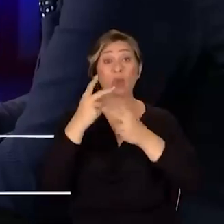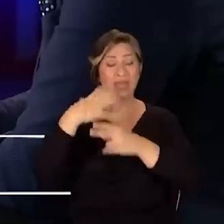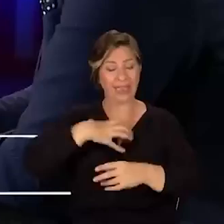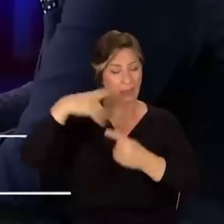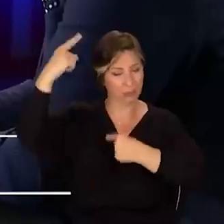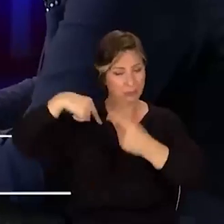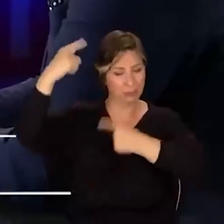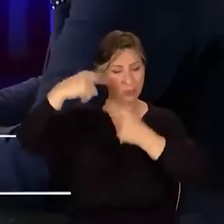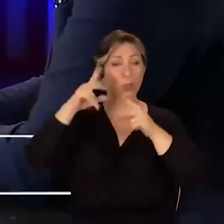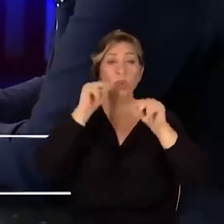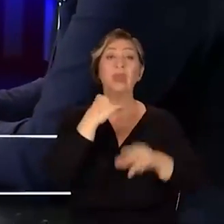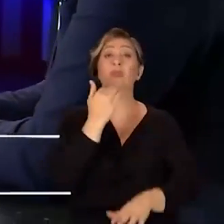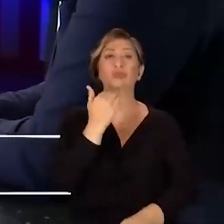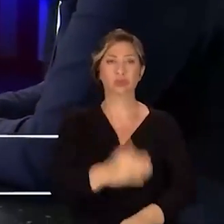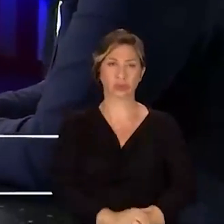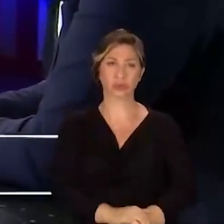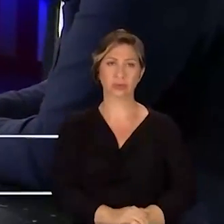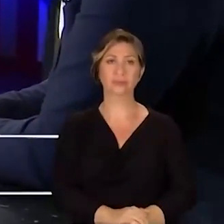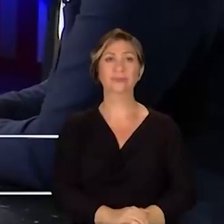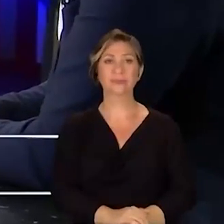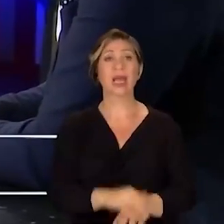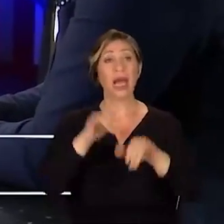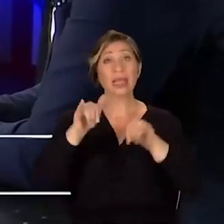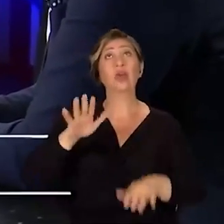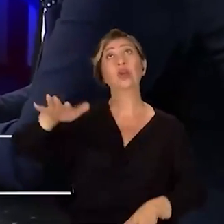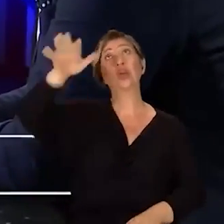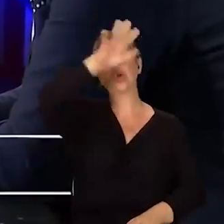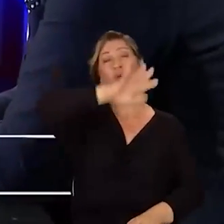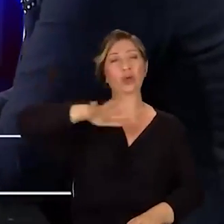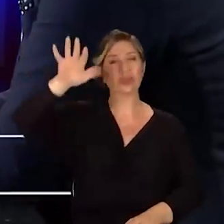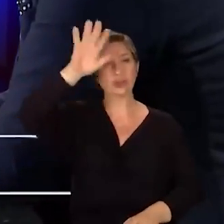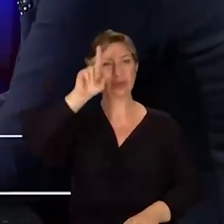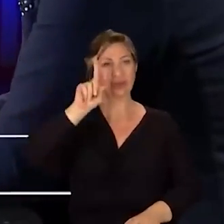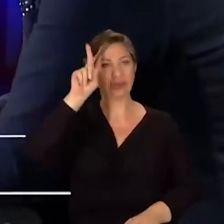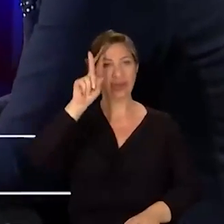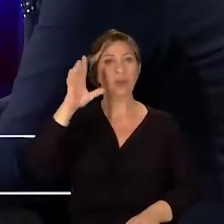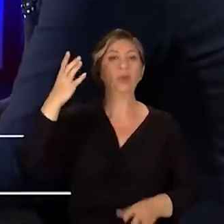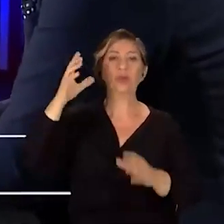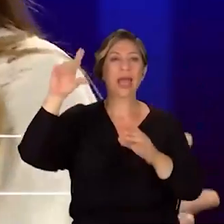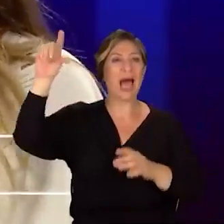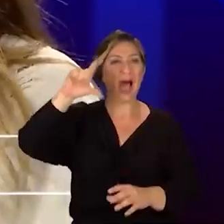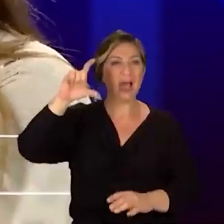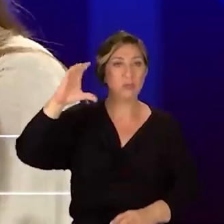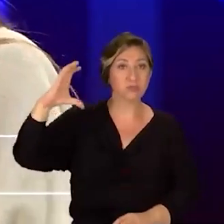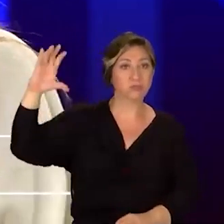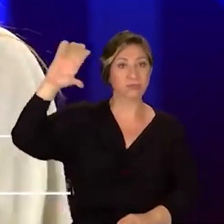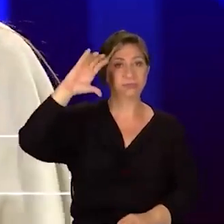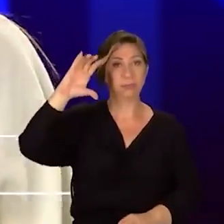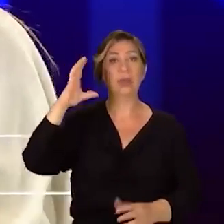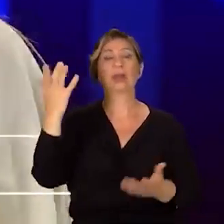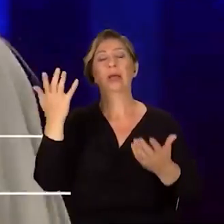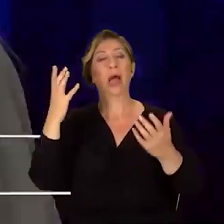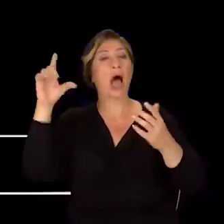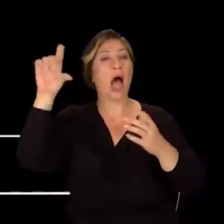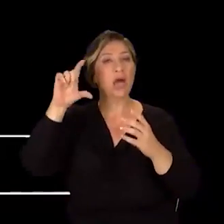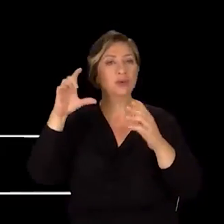o kadar uyuyamıyorsun. Bu bir gerçek. Aynı zamanda gökyüzü olayları dediğimiz şeyler var. İşte bu dolunaylar, güneş tutulmaları, ay tutulmaları.